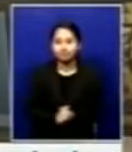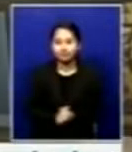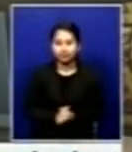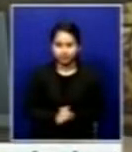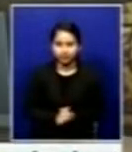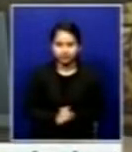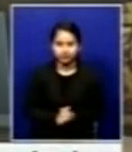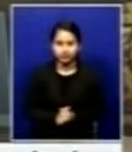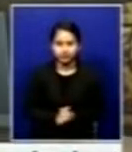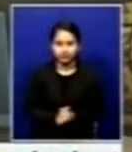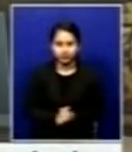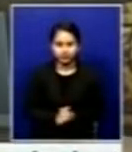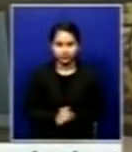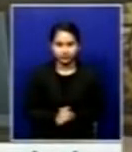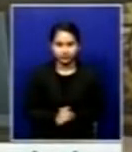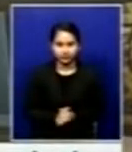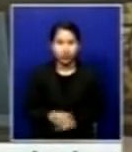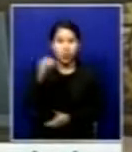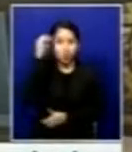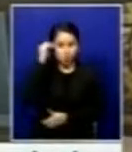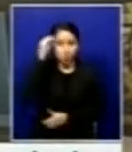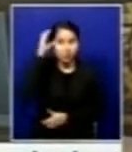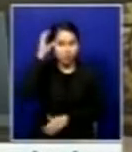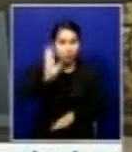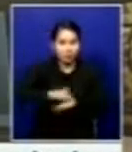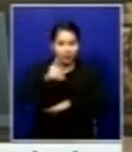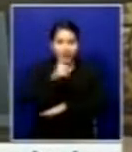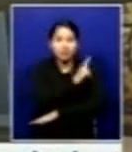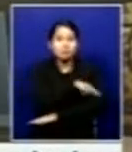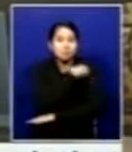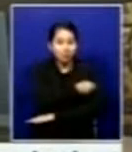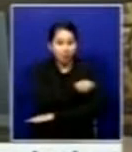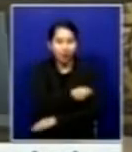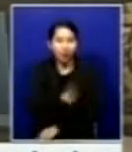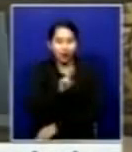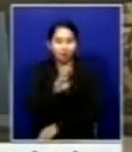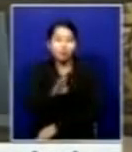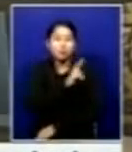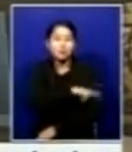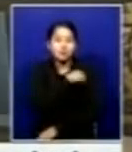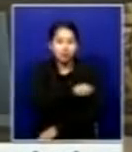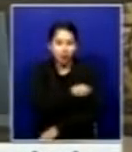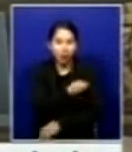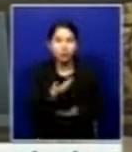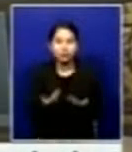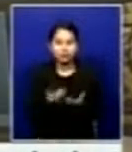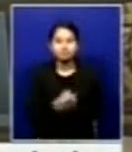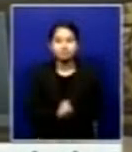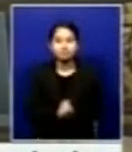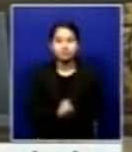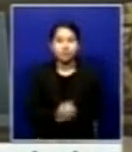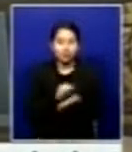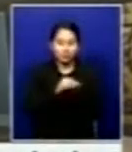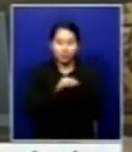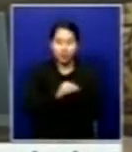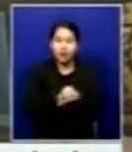เป็นเพราะความรู้ความสามารถของแพทย์บ้านเราเป็นเพราะระบบสาธารณสุขของเราการบริการทางการ